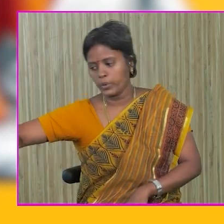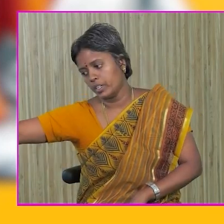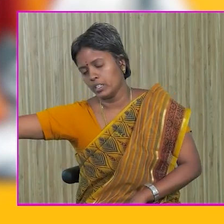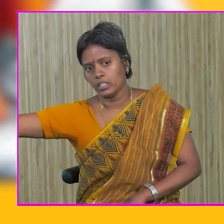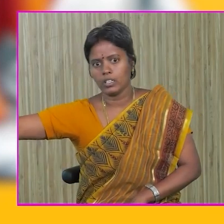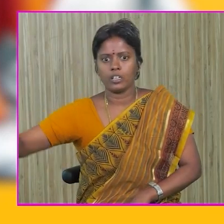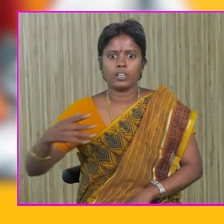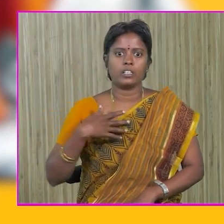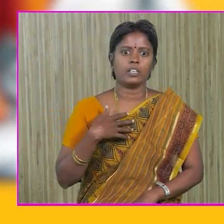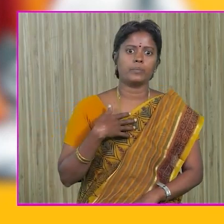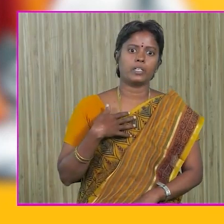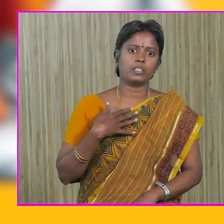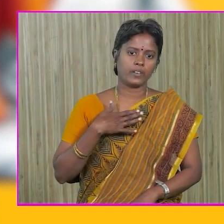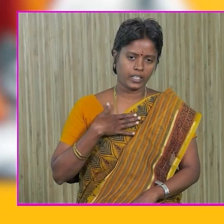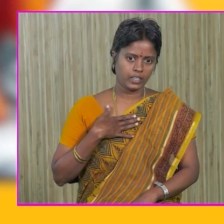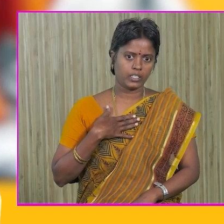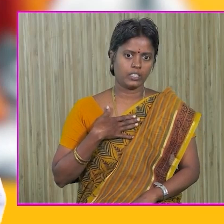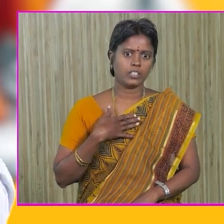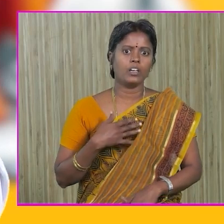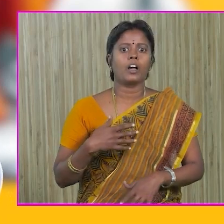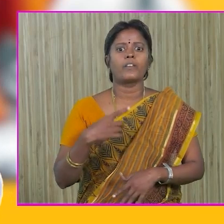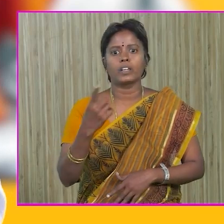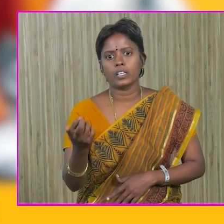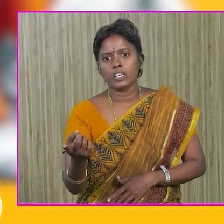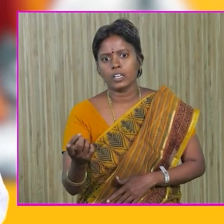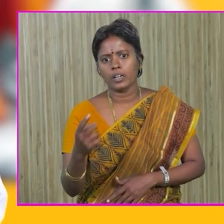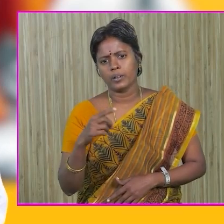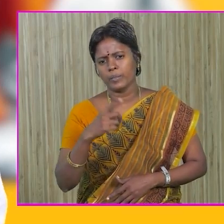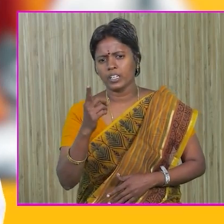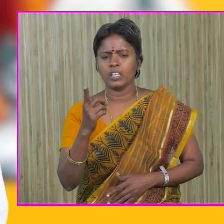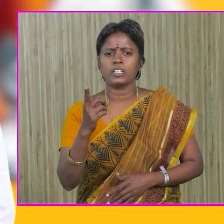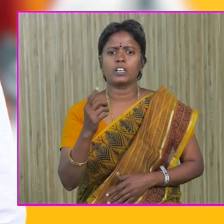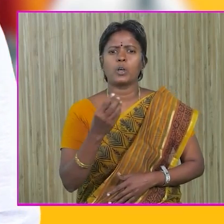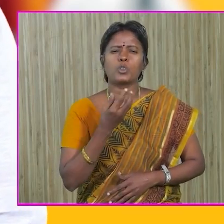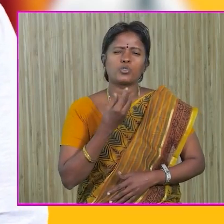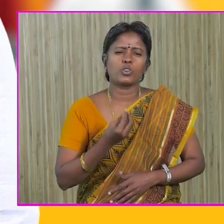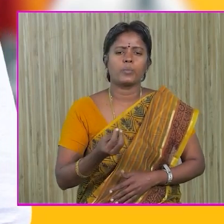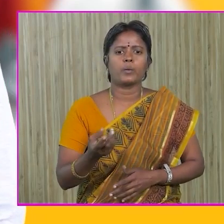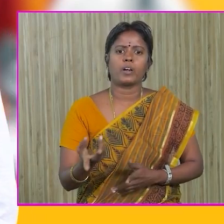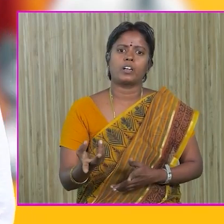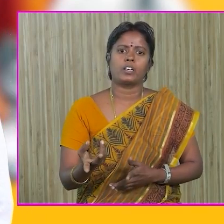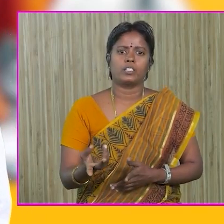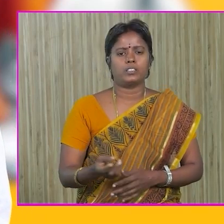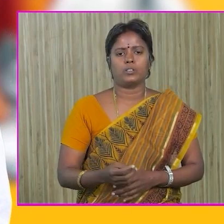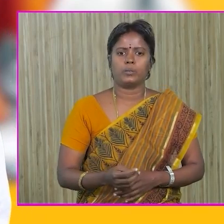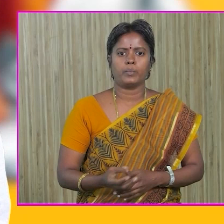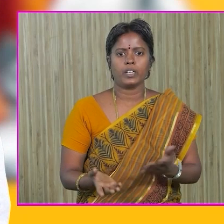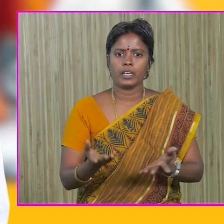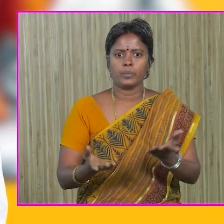விடுகின்றனரா என்பதை வைத்து அவர்களை மிக எளிதில் எடை போட்டு விடலாம்.